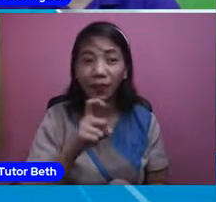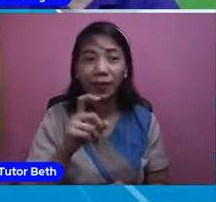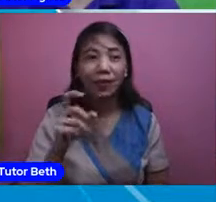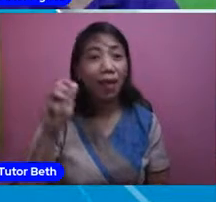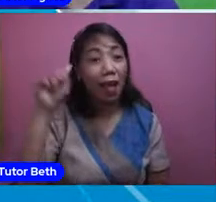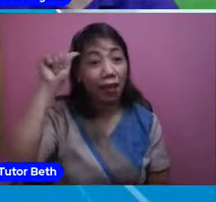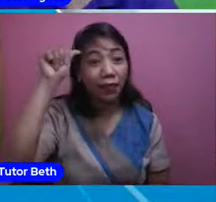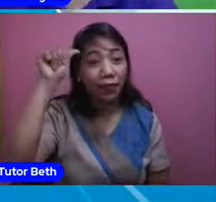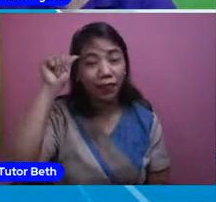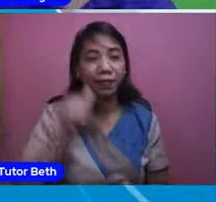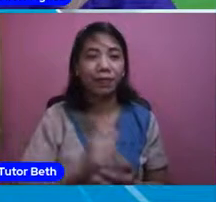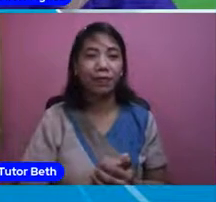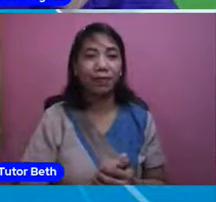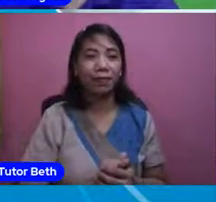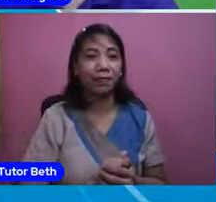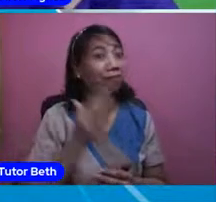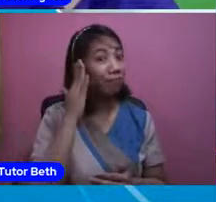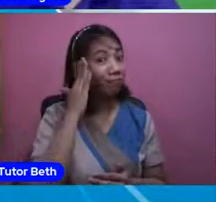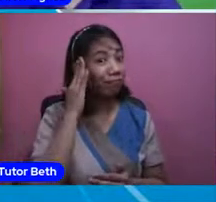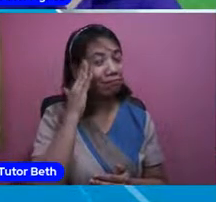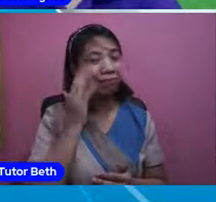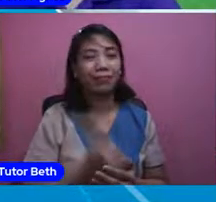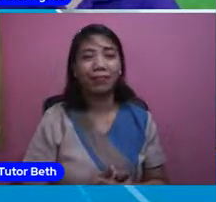Diba, madadali lang yung kwestyon?